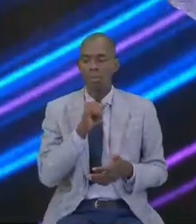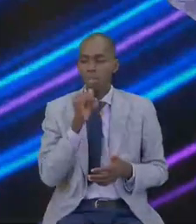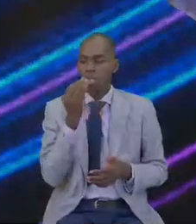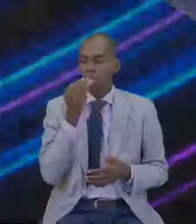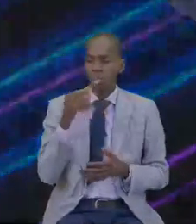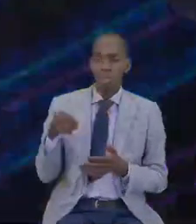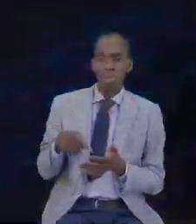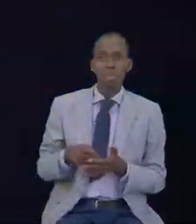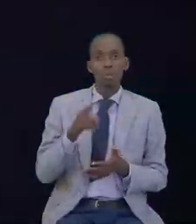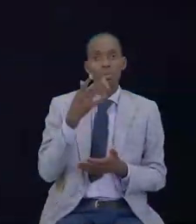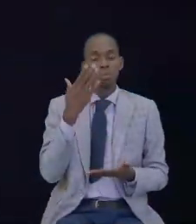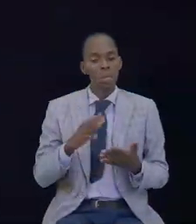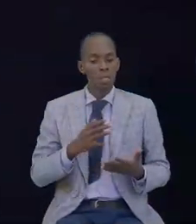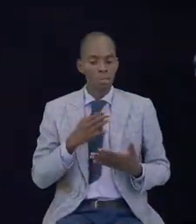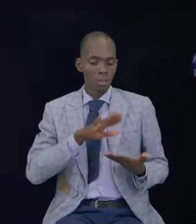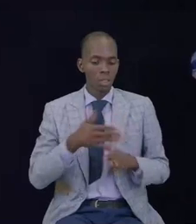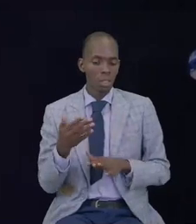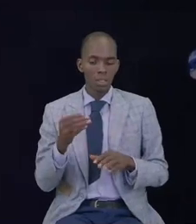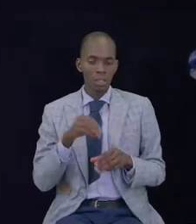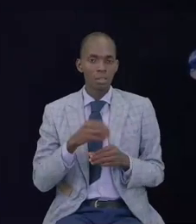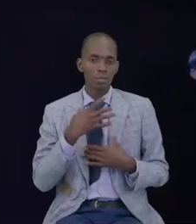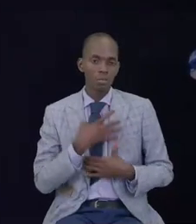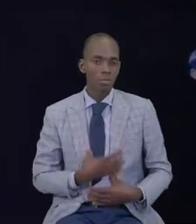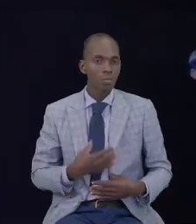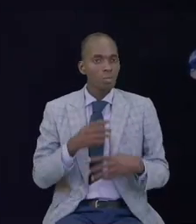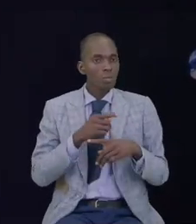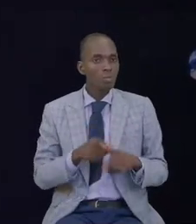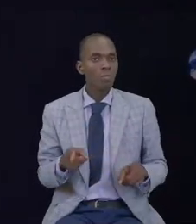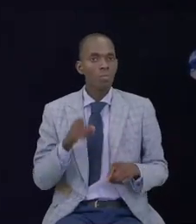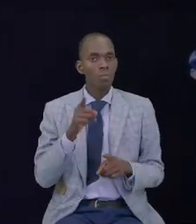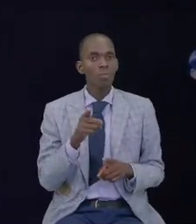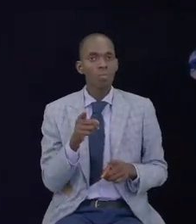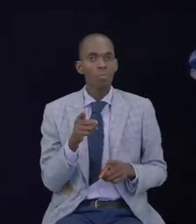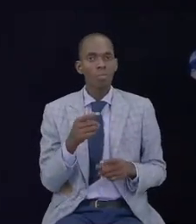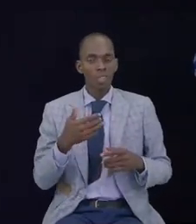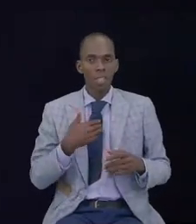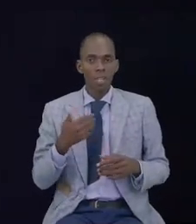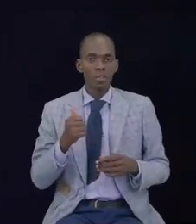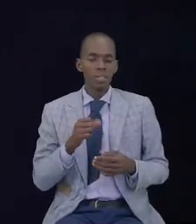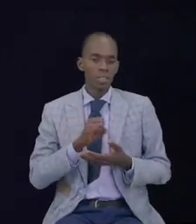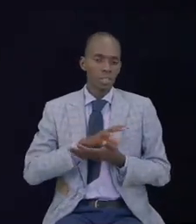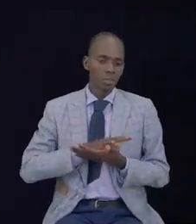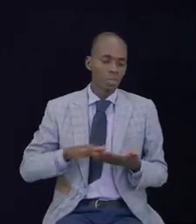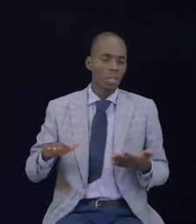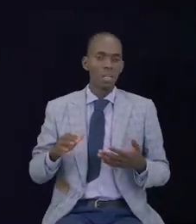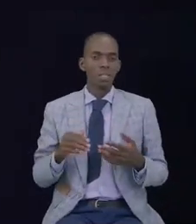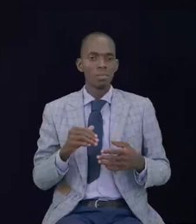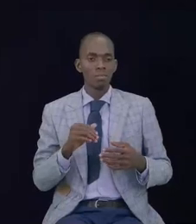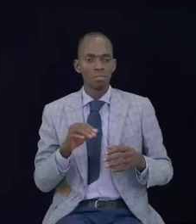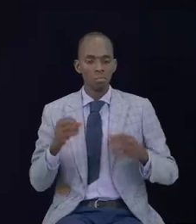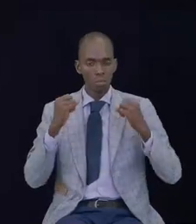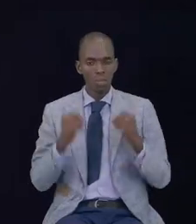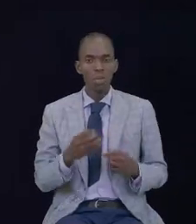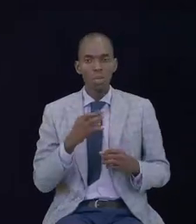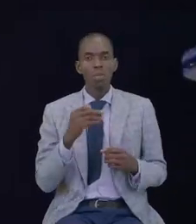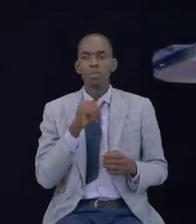faim. Mais il avait donc une fortitude sanctifiée d'une vie invincible.